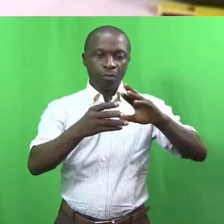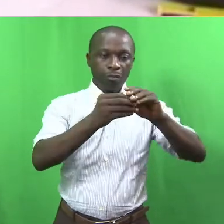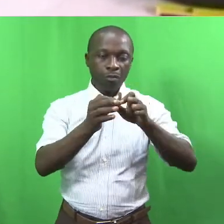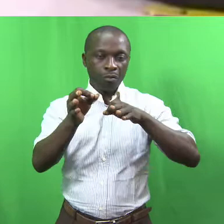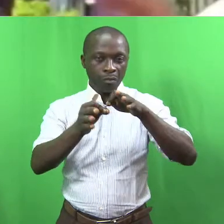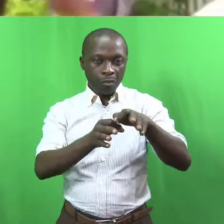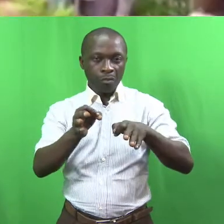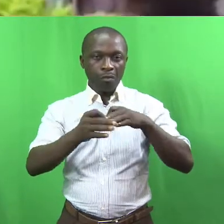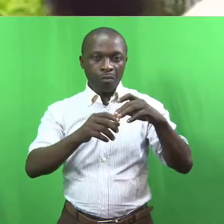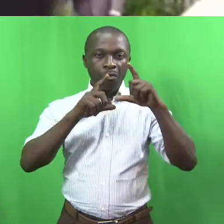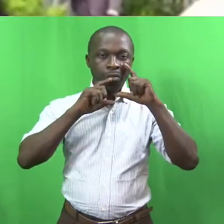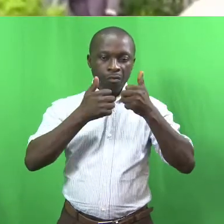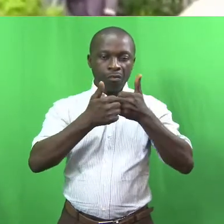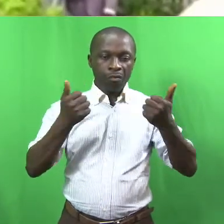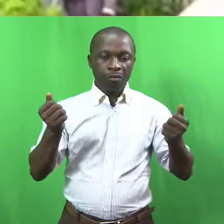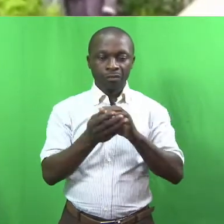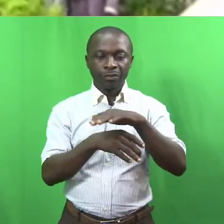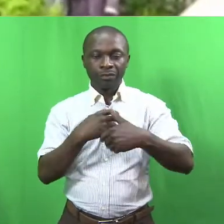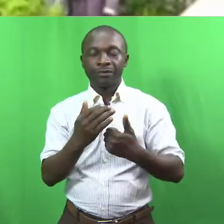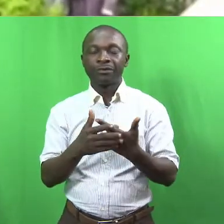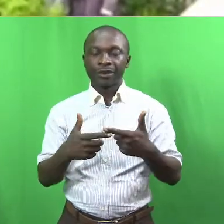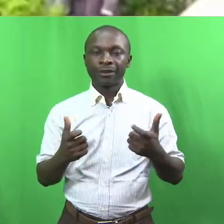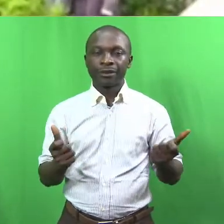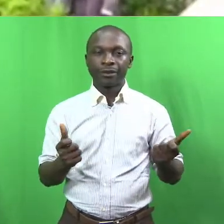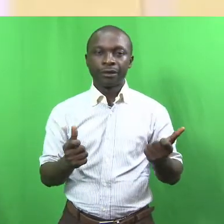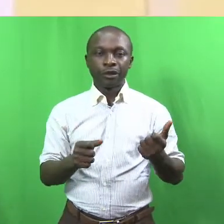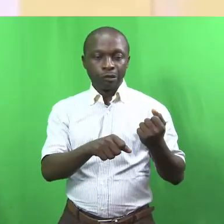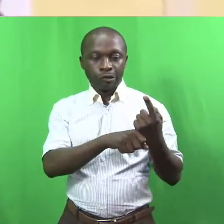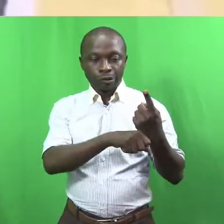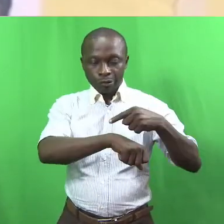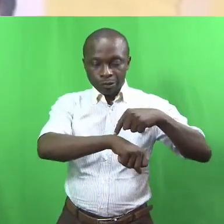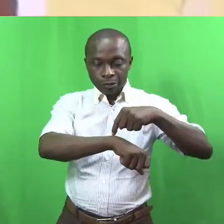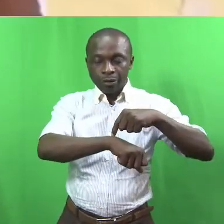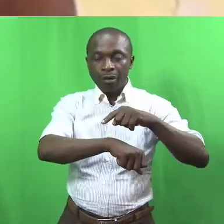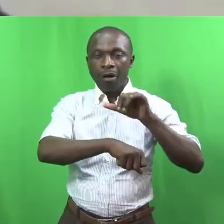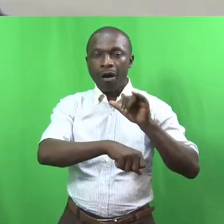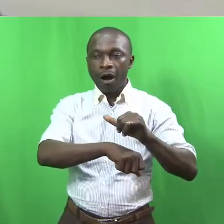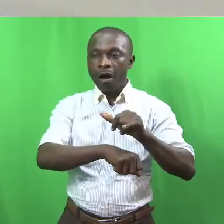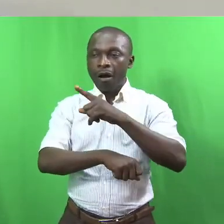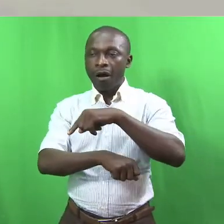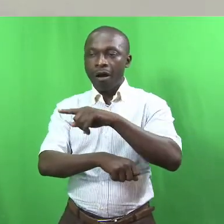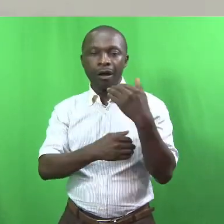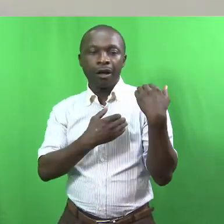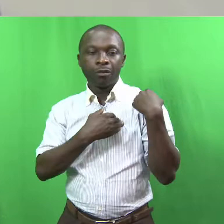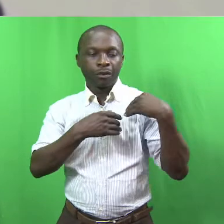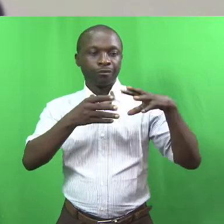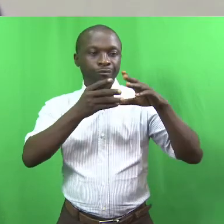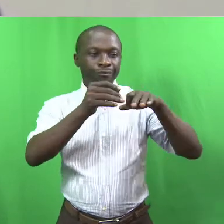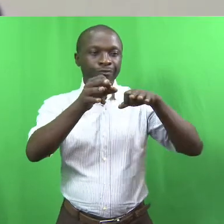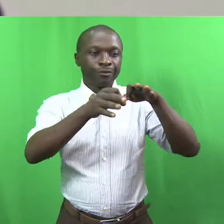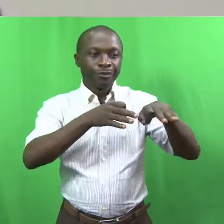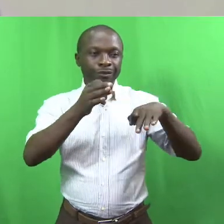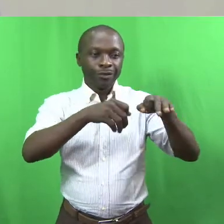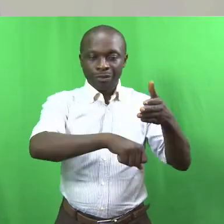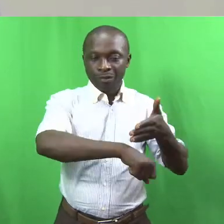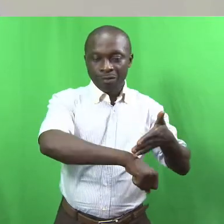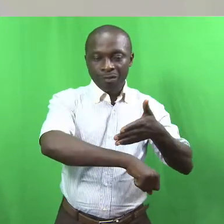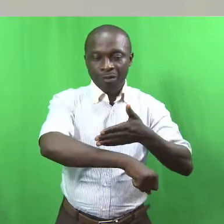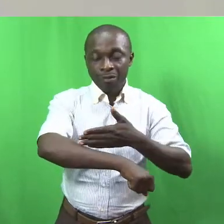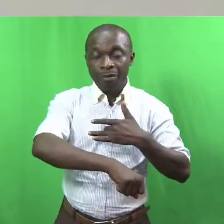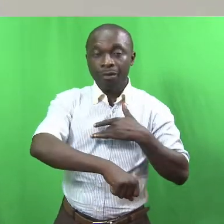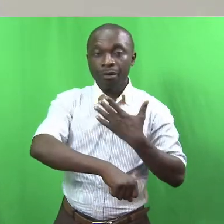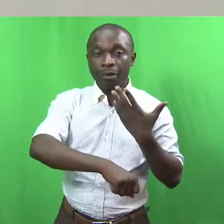autorités administratives ont rendu, heure pour heure, du déroulement des opérations électorales. Au terme de ce scrutin, le ministre de